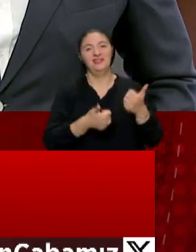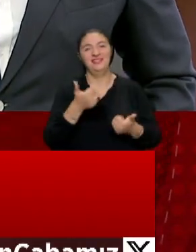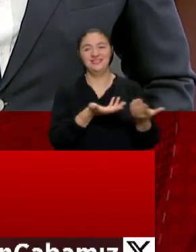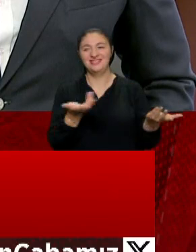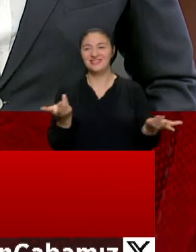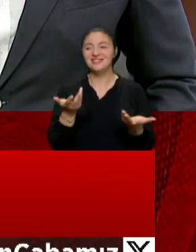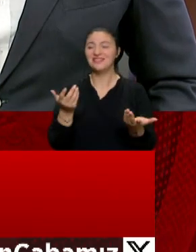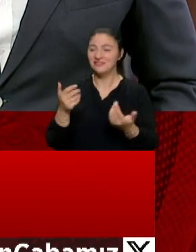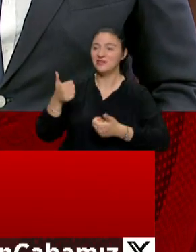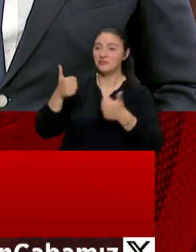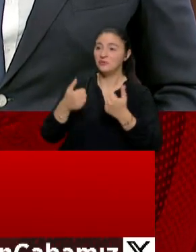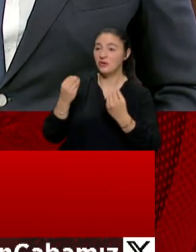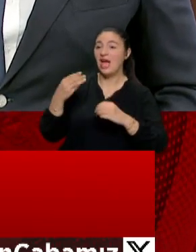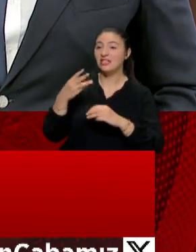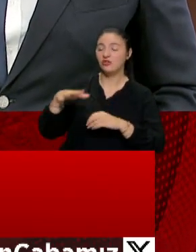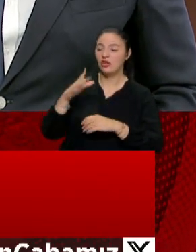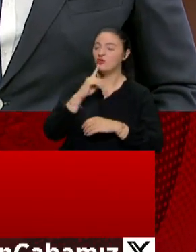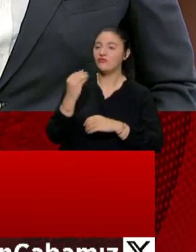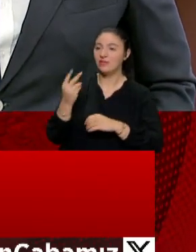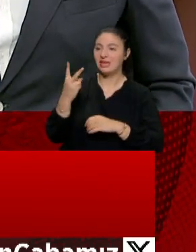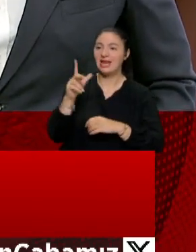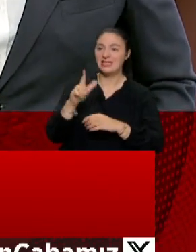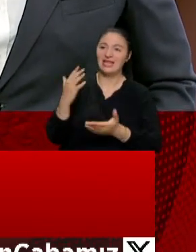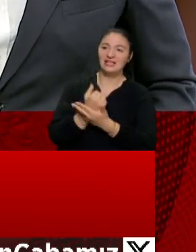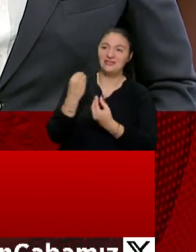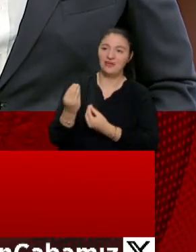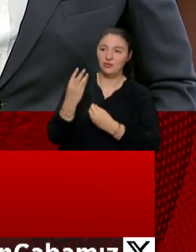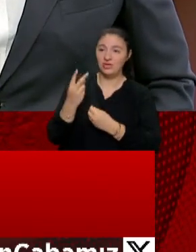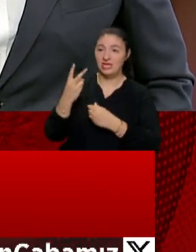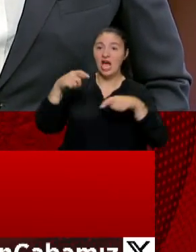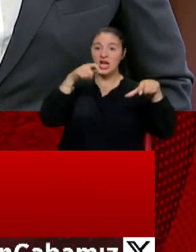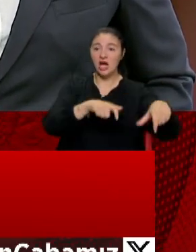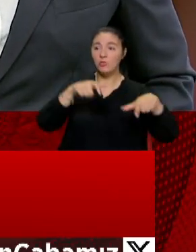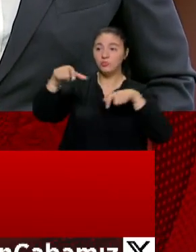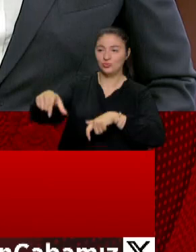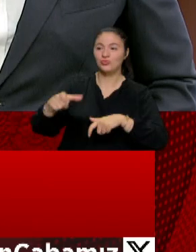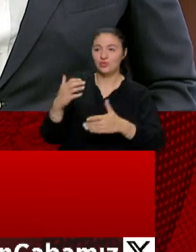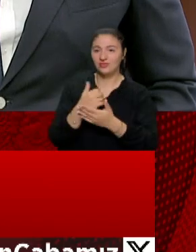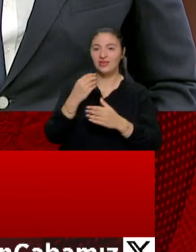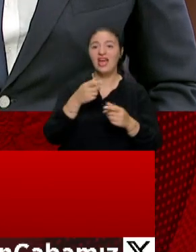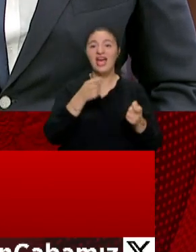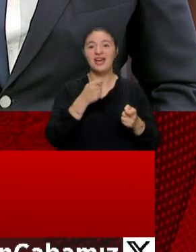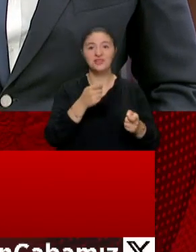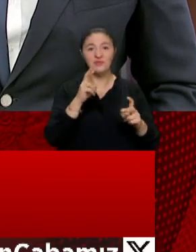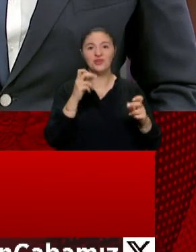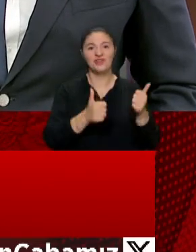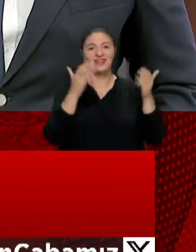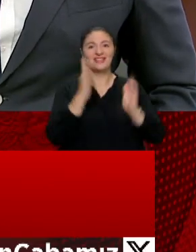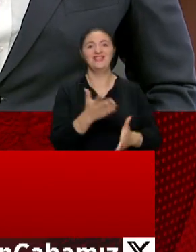güzel bir yarış oldu esenyurtlara vadettiğimiz İki liseyi de kazandırmış oldu İki tane Kampüsün konusunda